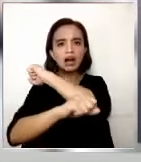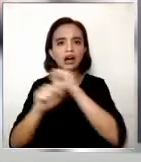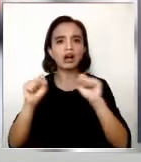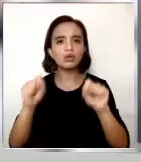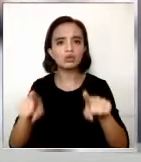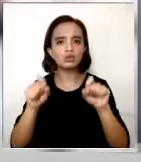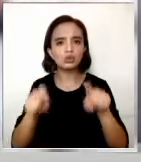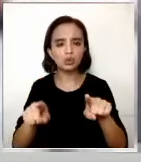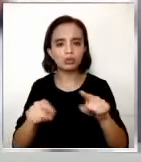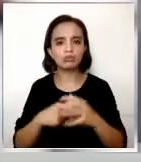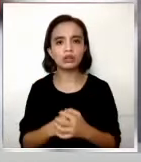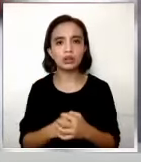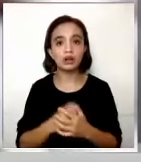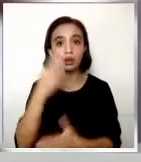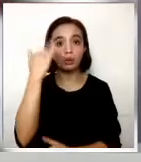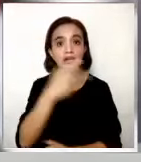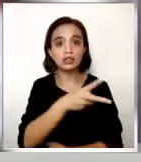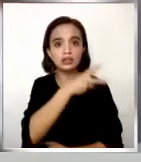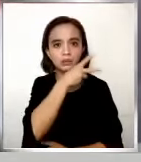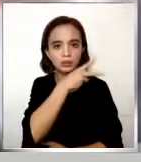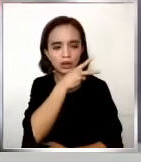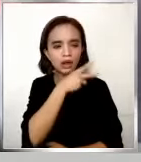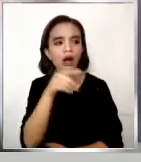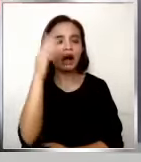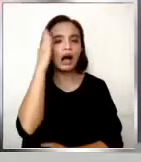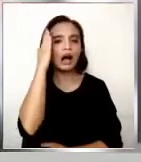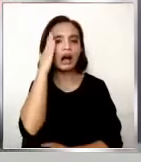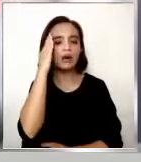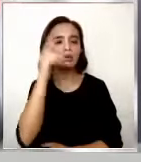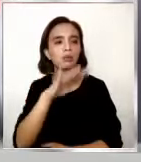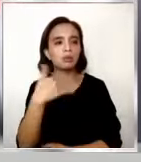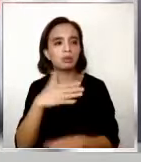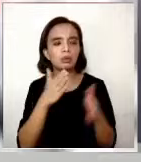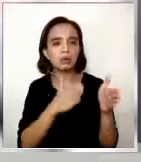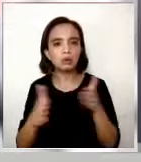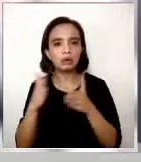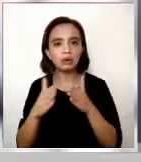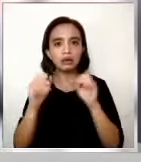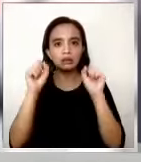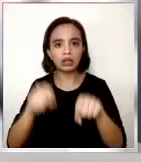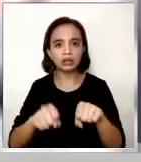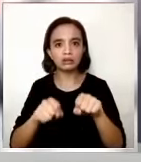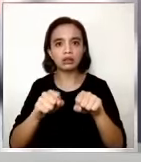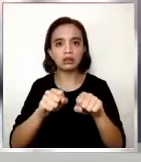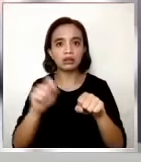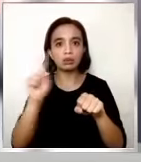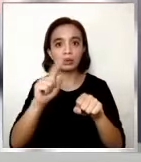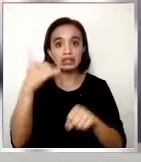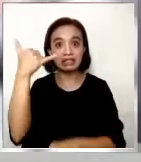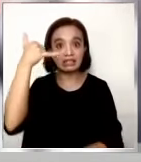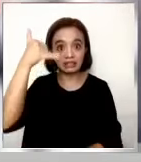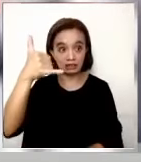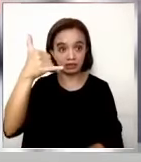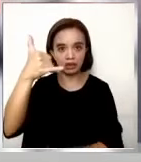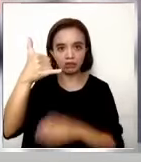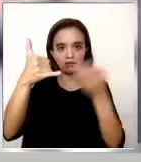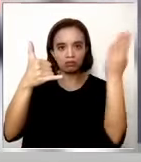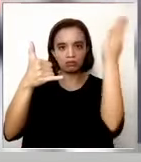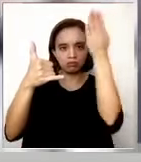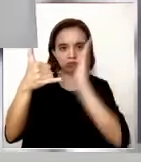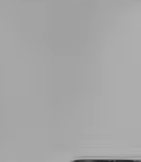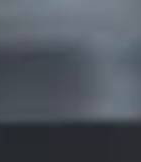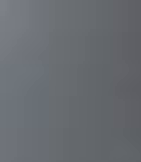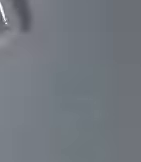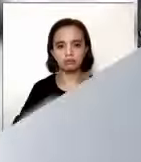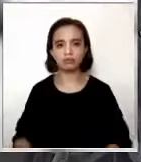raw ang ginawang panluloob na nagawa pa daw nilang sirain ang CCTV ng tindahan. Nakatutok si Jun